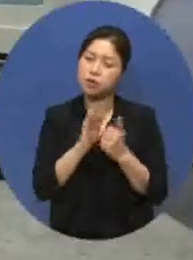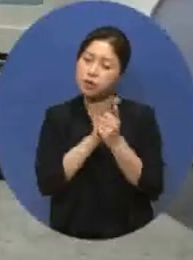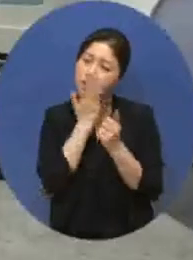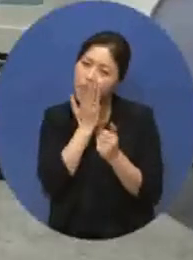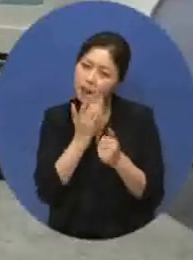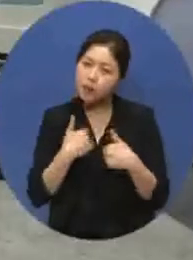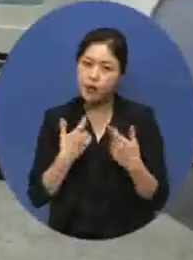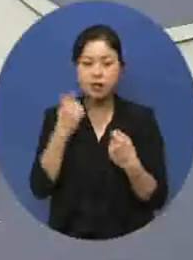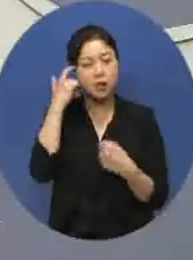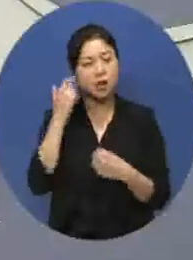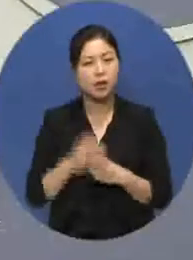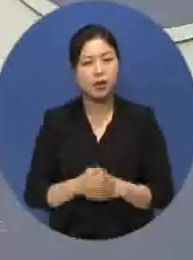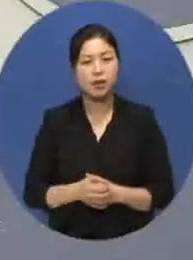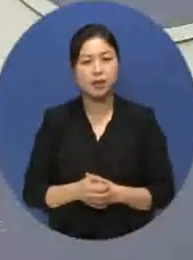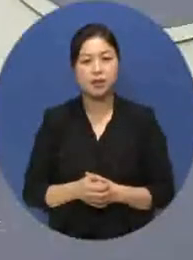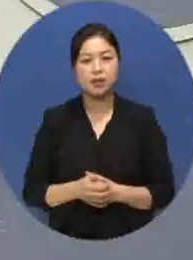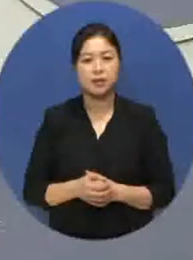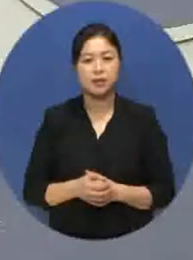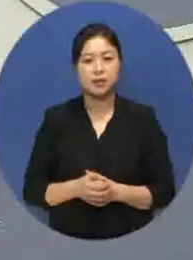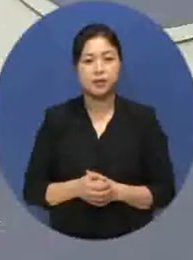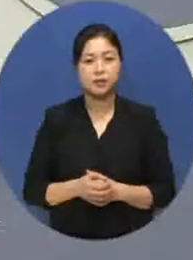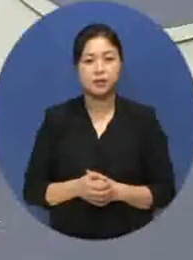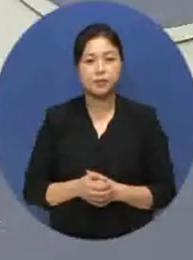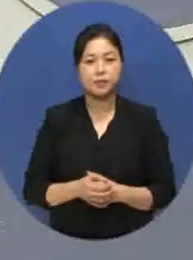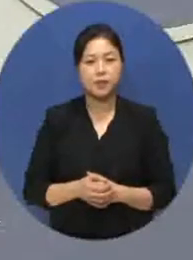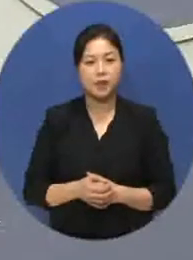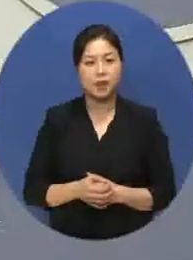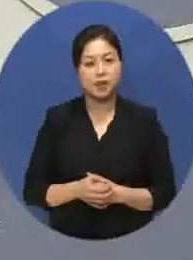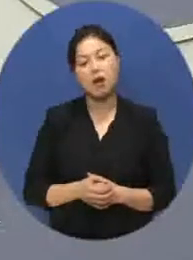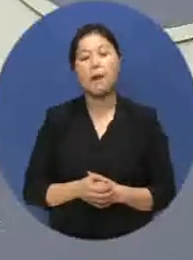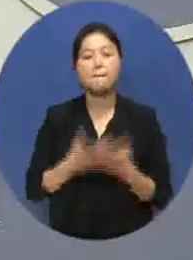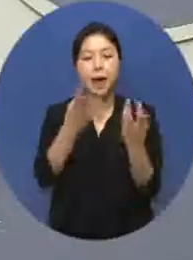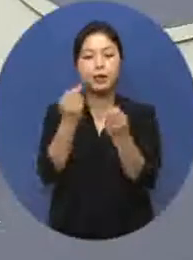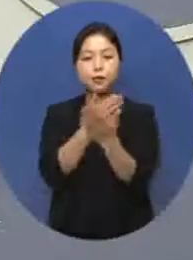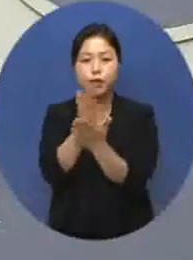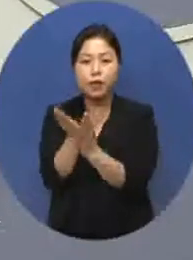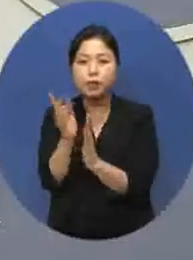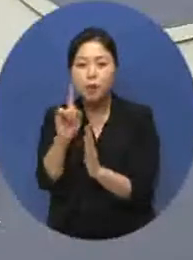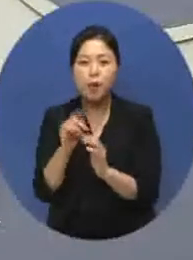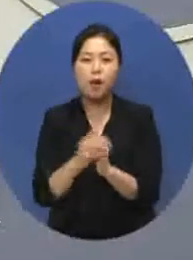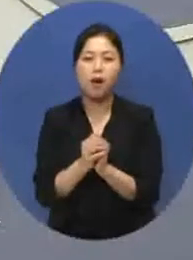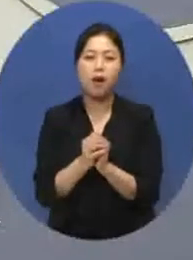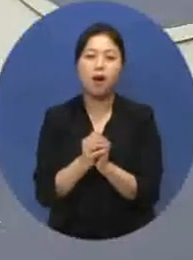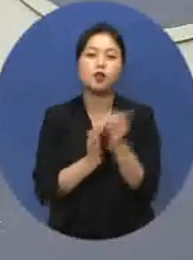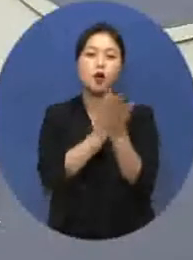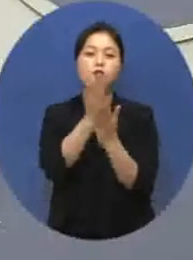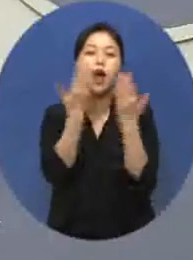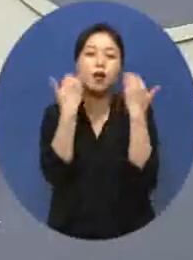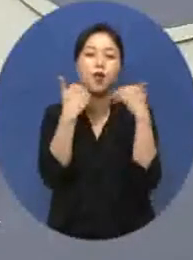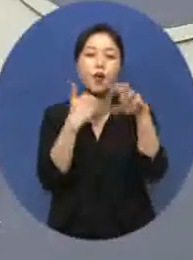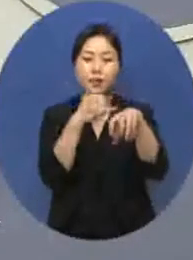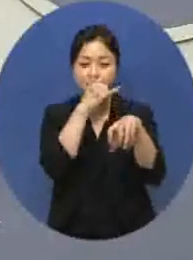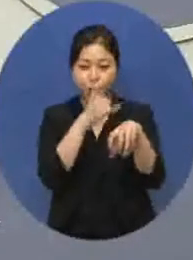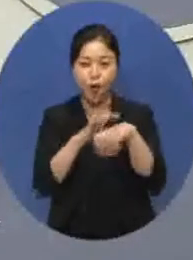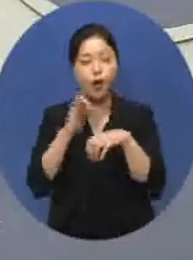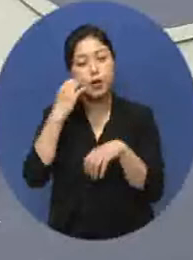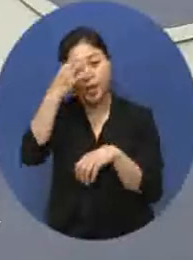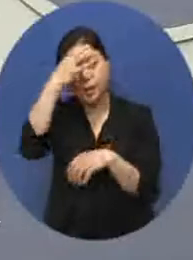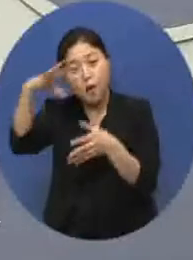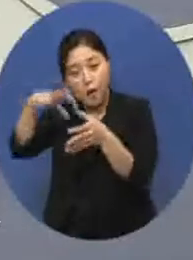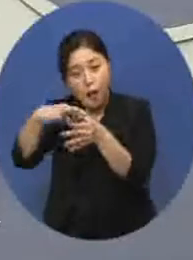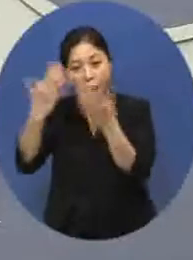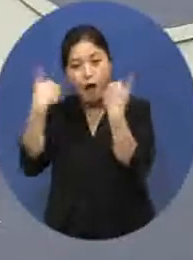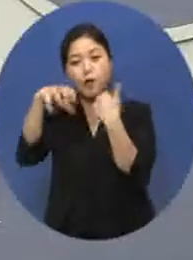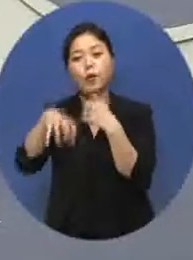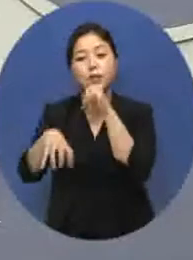그런 분야에 대해서는 많은 분들이 학교에서 예. 학교에서 이제 뭐 이렇게 전문 학교들이 있고 예. 그 예술 쪽에도 학교들이 있고